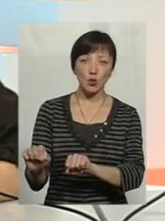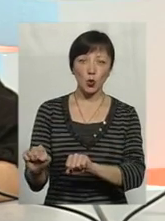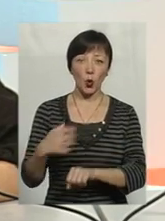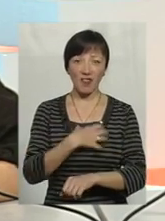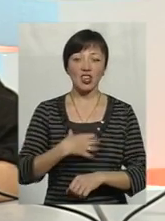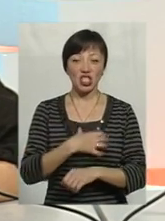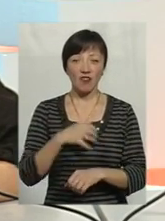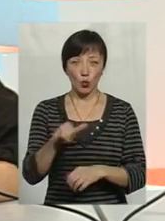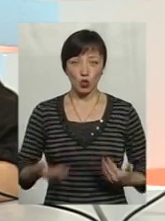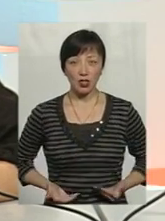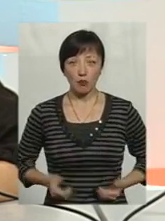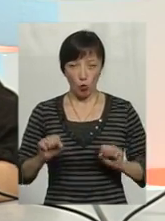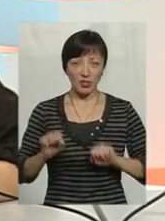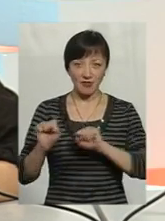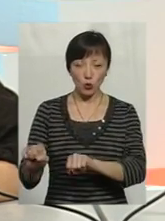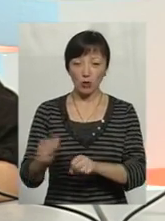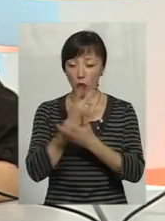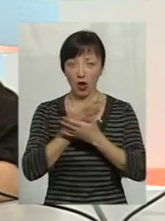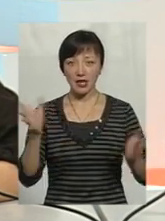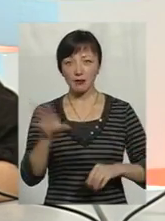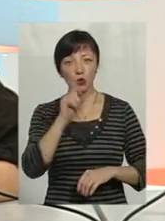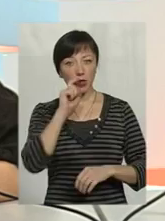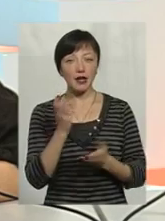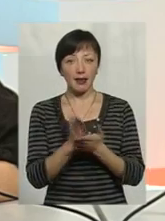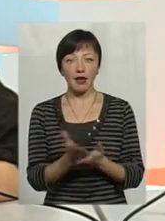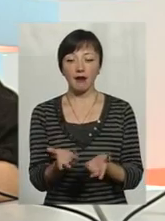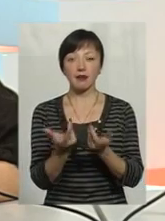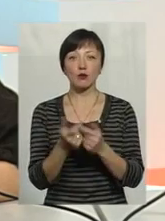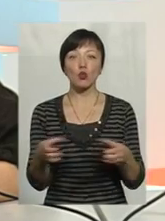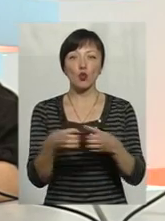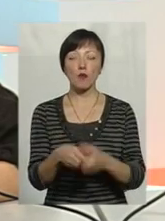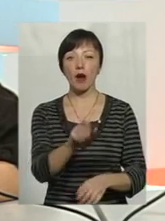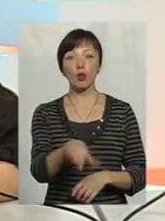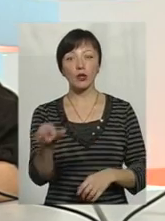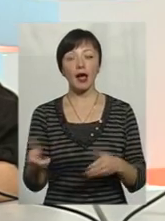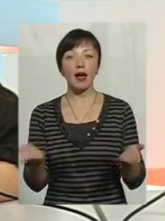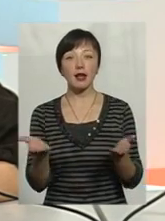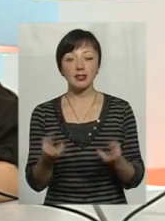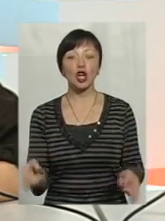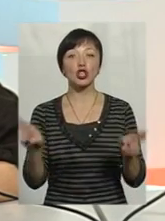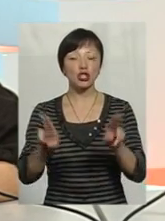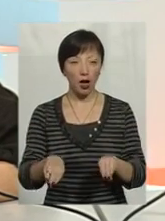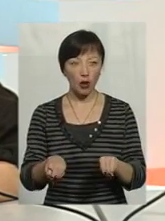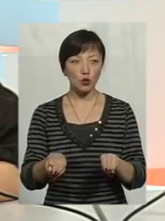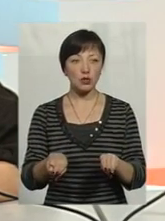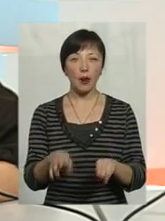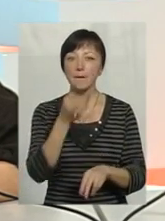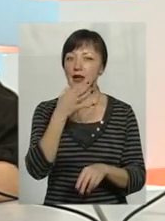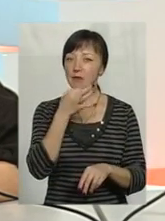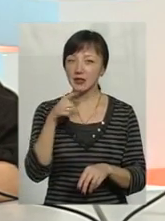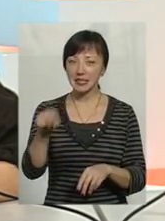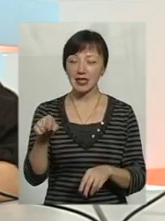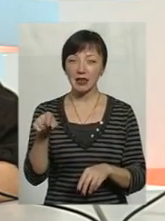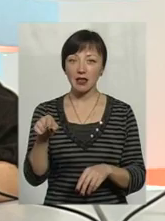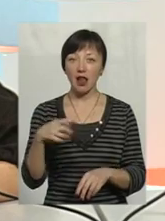показати на всю Україну, що є кілька, невелика кількість груп людей, які які залишаються прибічниками